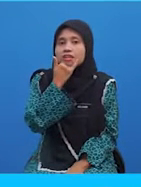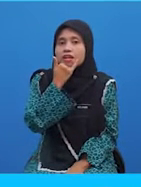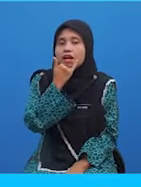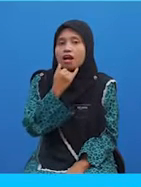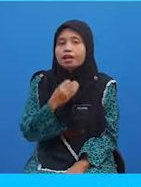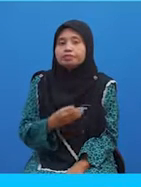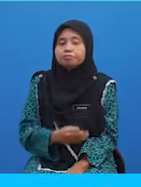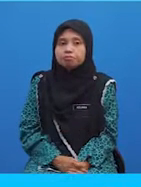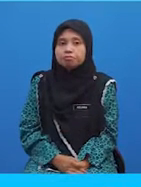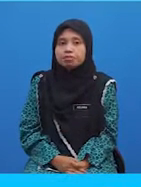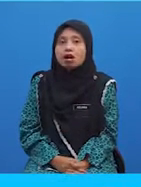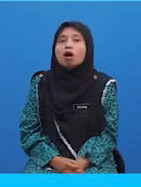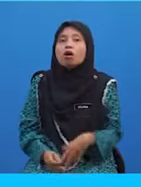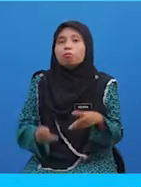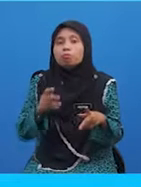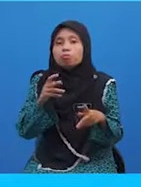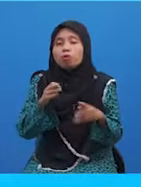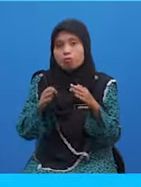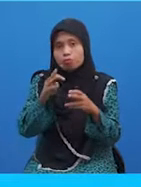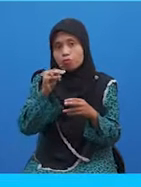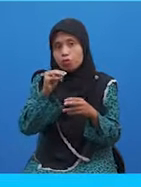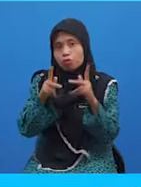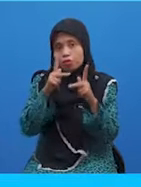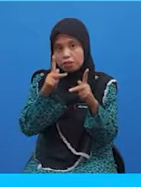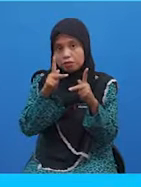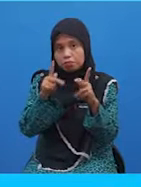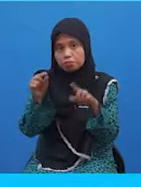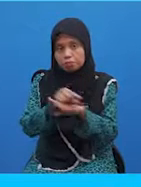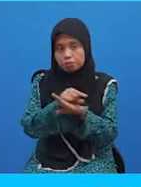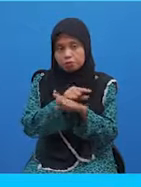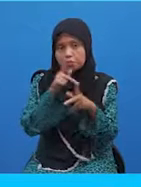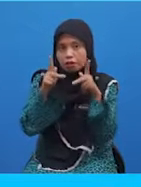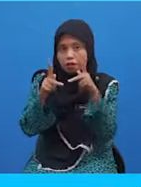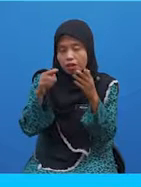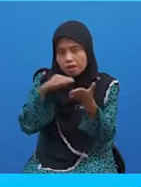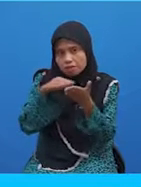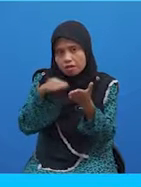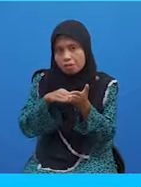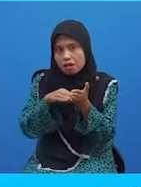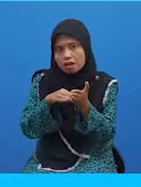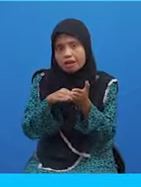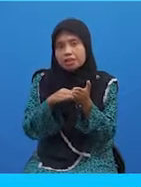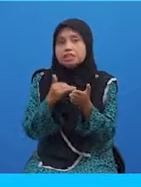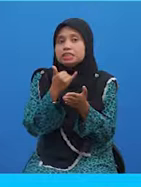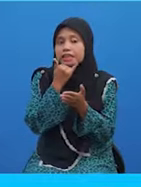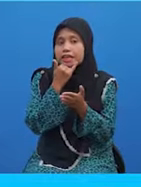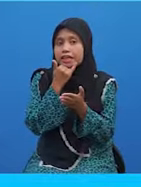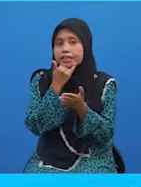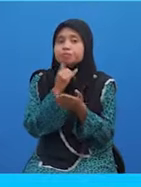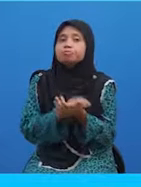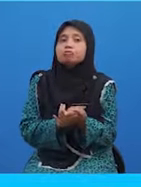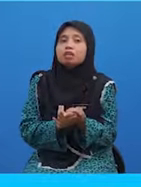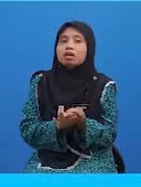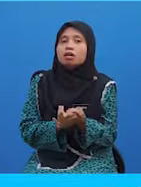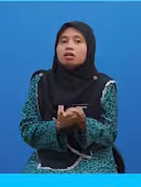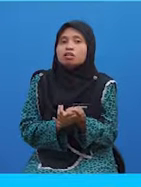Kesalahan morfologi yang seterusnya ialah penggunaan kata bilangan. Kesalahan penggunaan kata